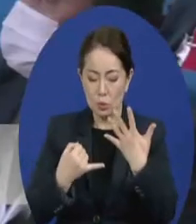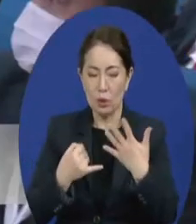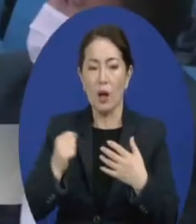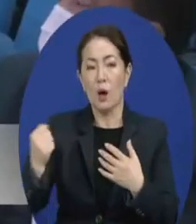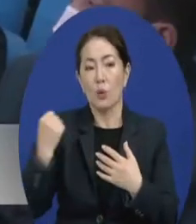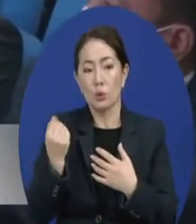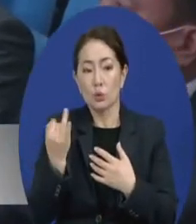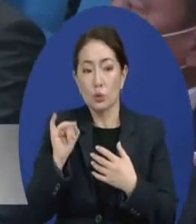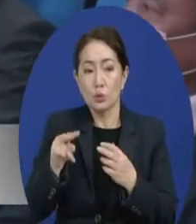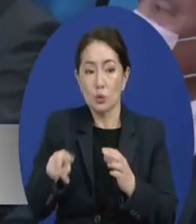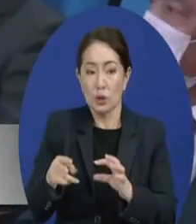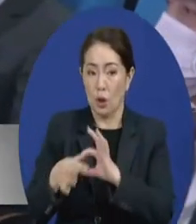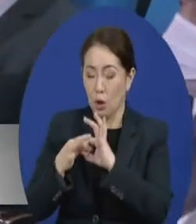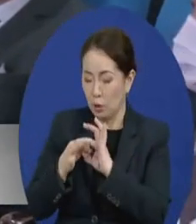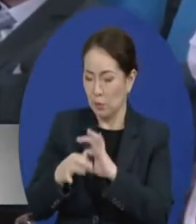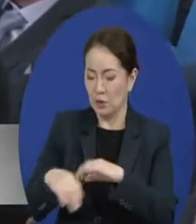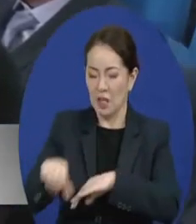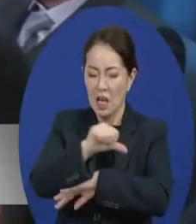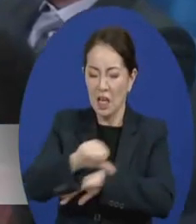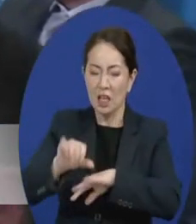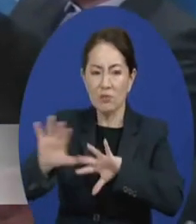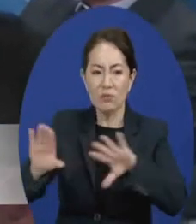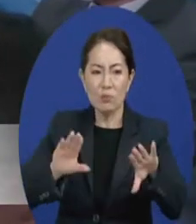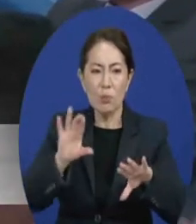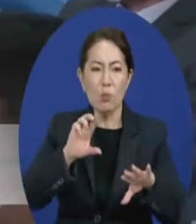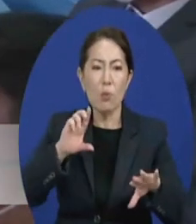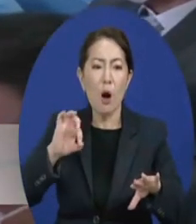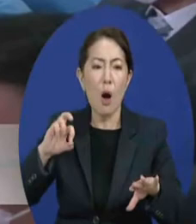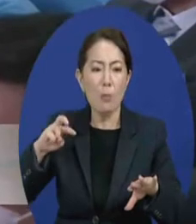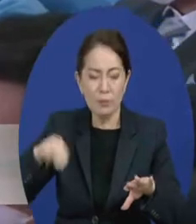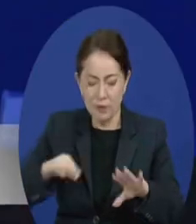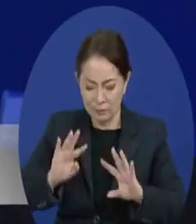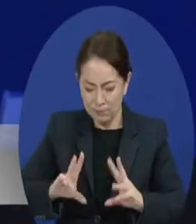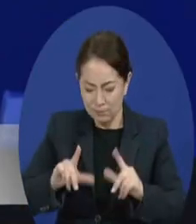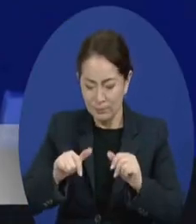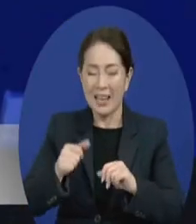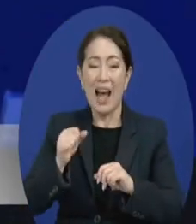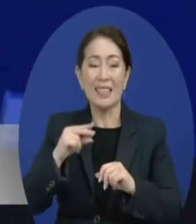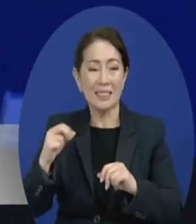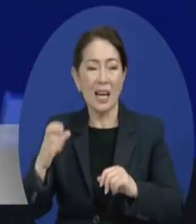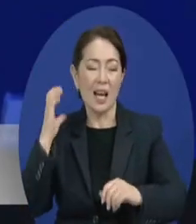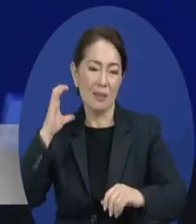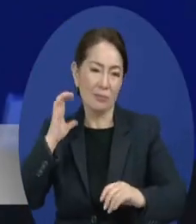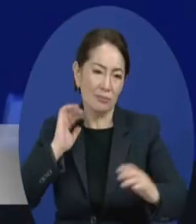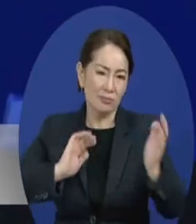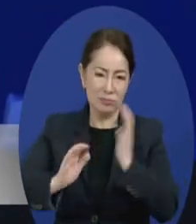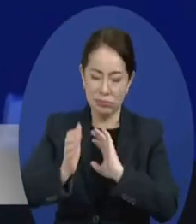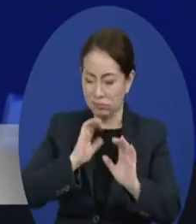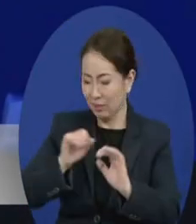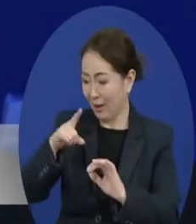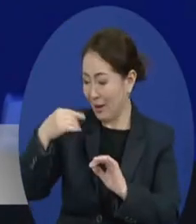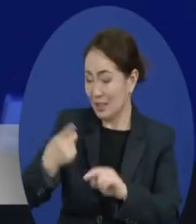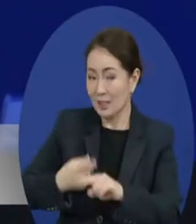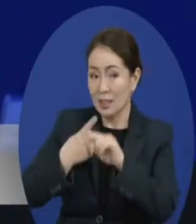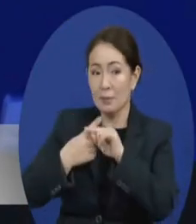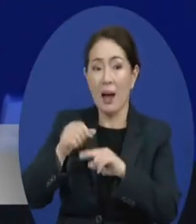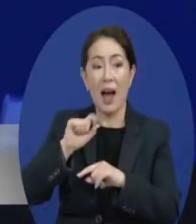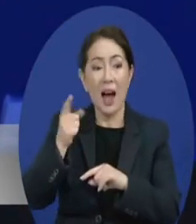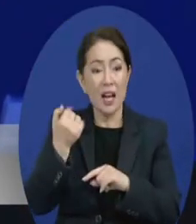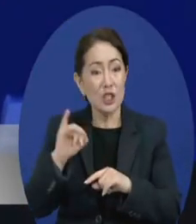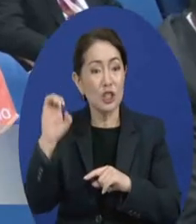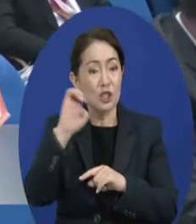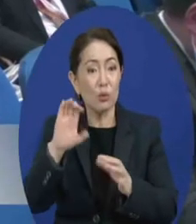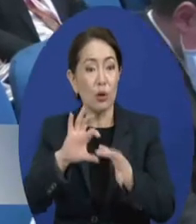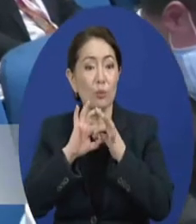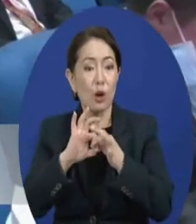хүчин зүйлээс хамааралтай. Хилийн бомбтуудыг шинчлэн үргэлжүүлэх замаар ачаа тээврийн гарцыг үргэлжүүлж, далайд гарцгүй орны хувьд Аз Европыг